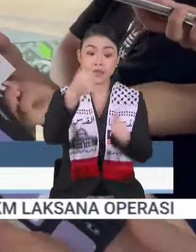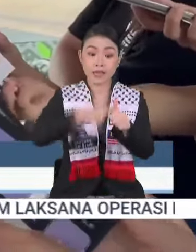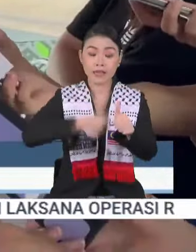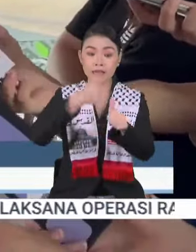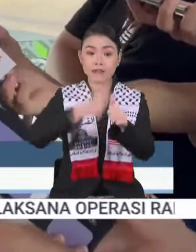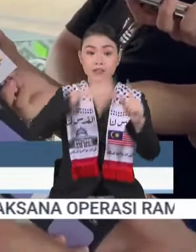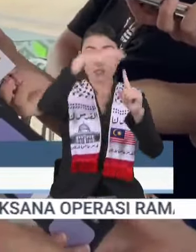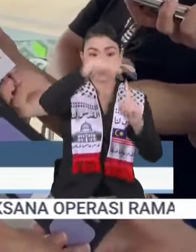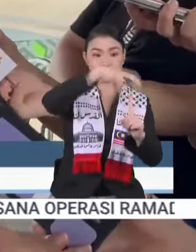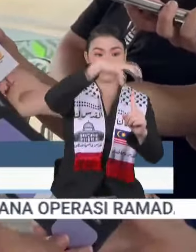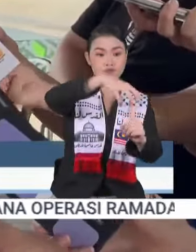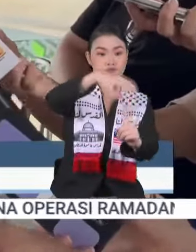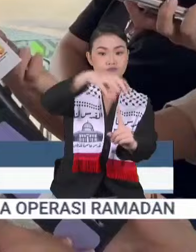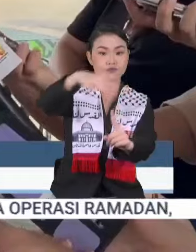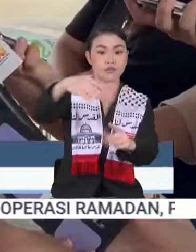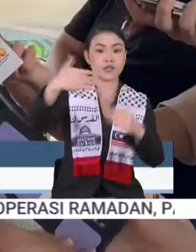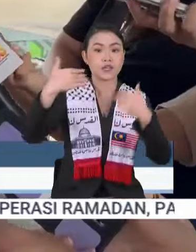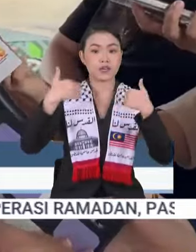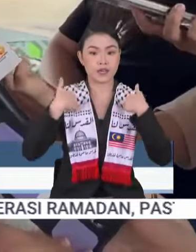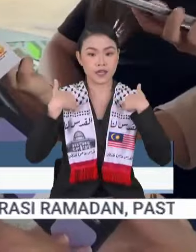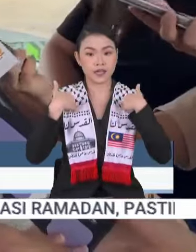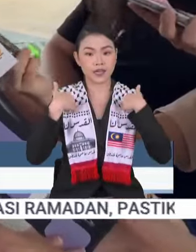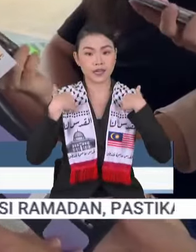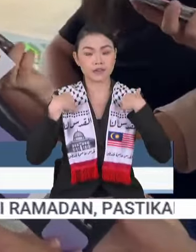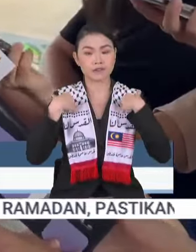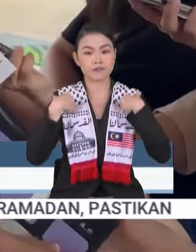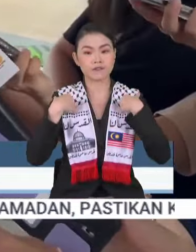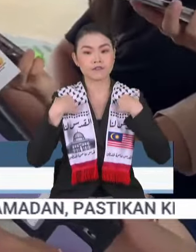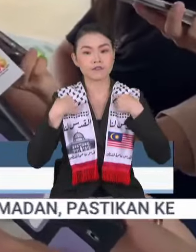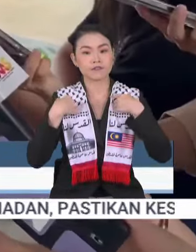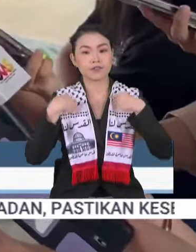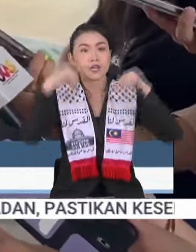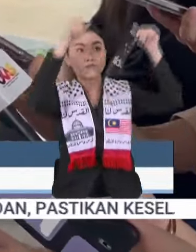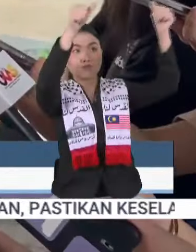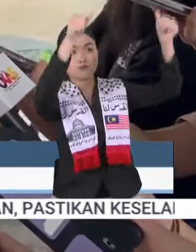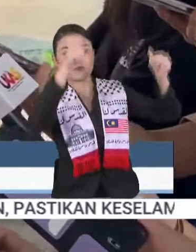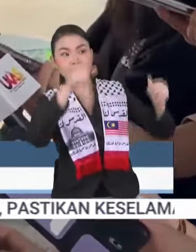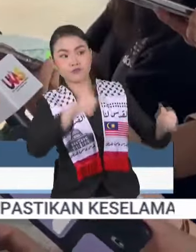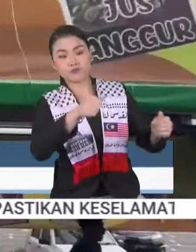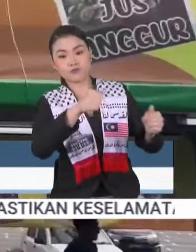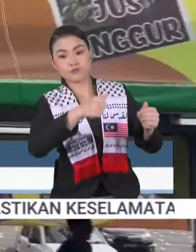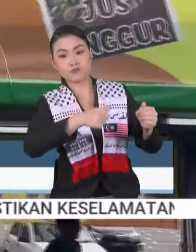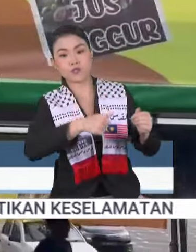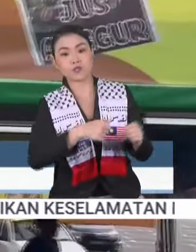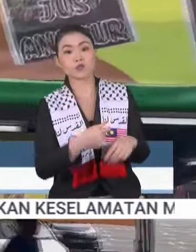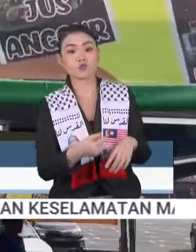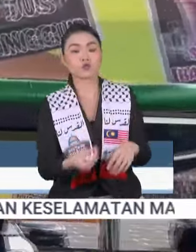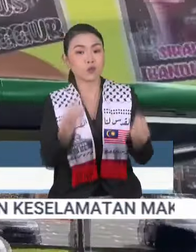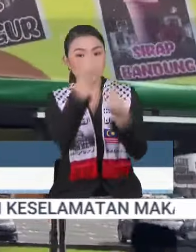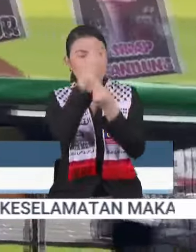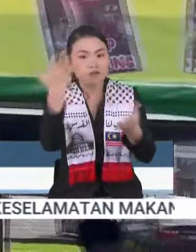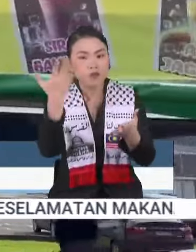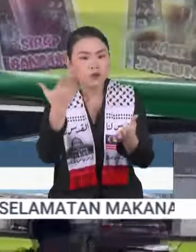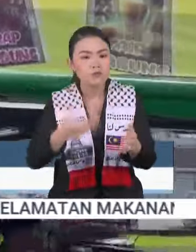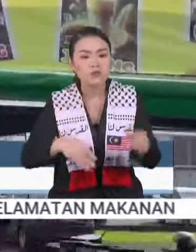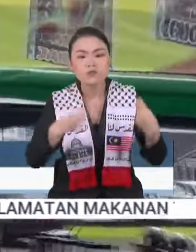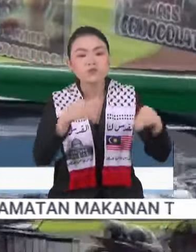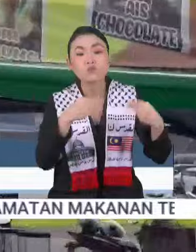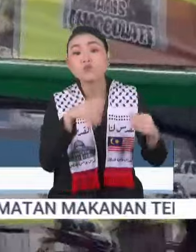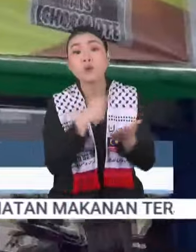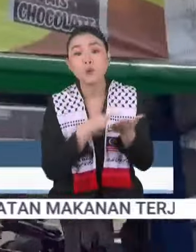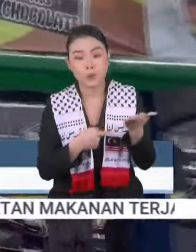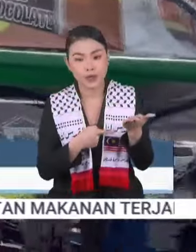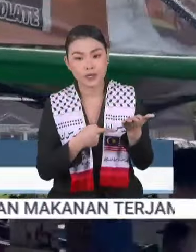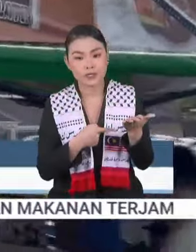setiap ada advertisement ataupun ada Billboard masing-masing untuk memaklumkan apakah juadah yang